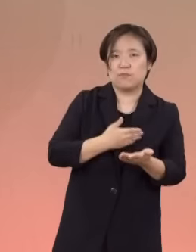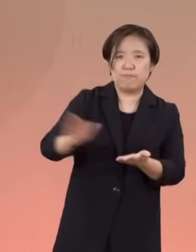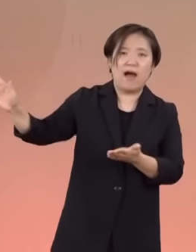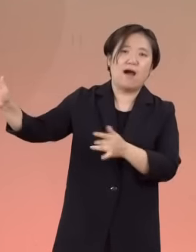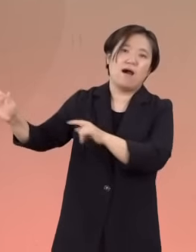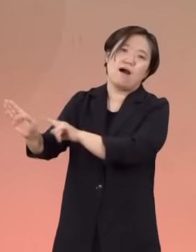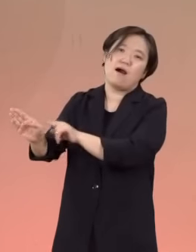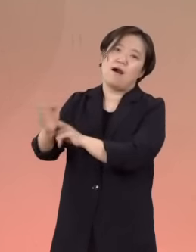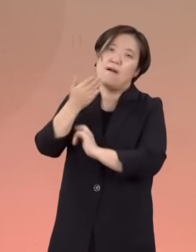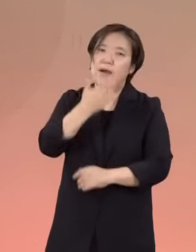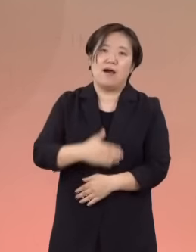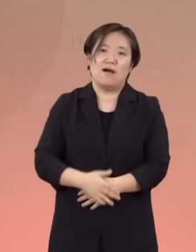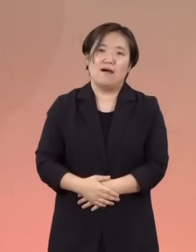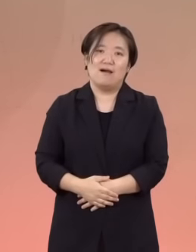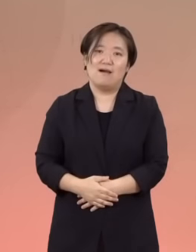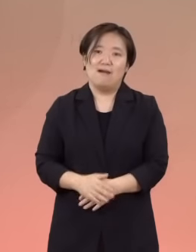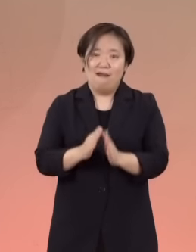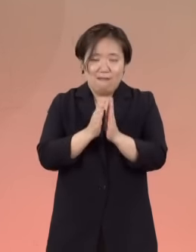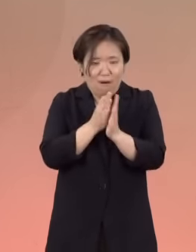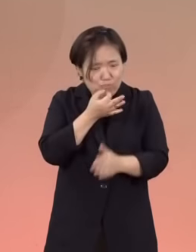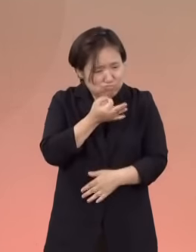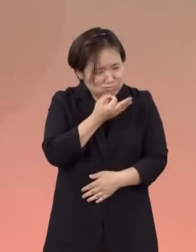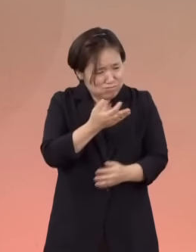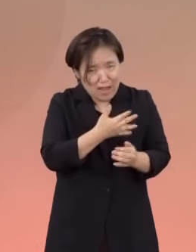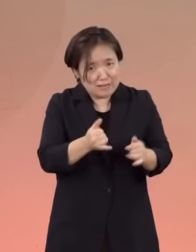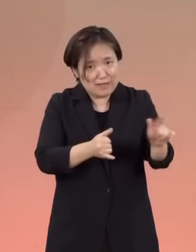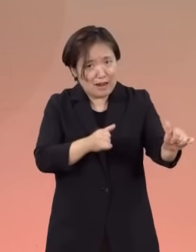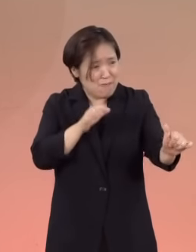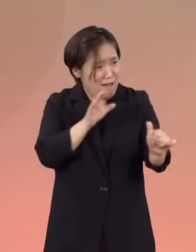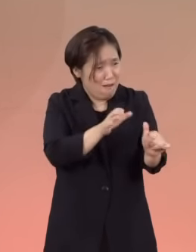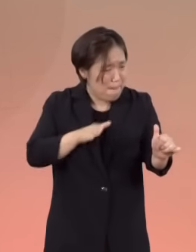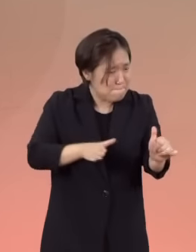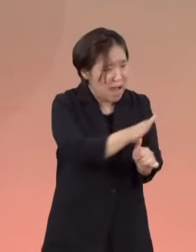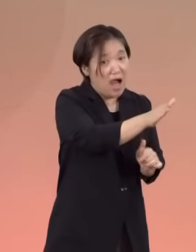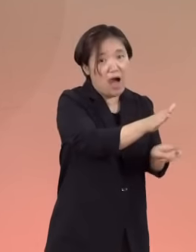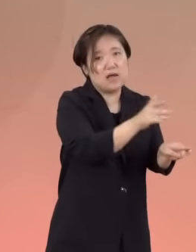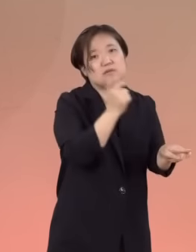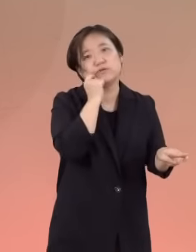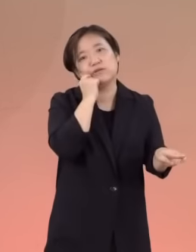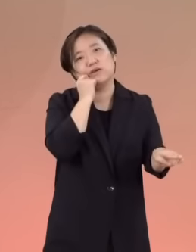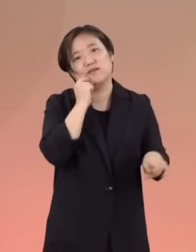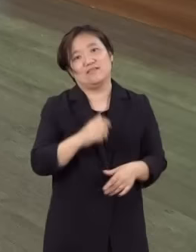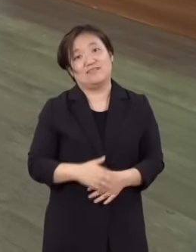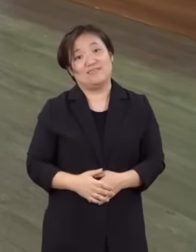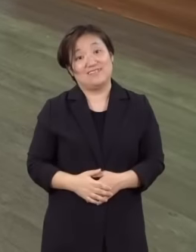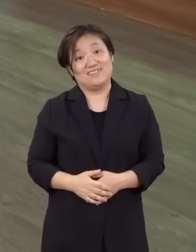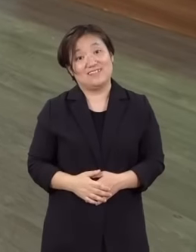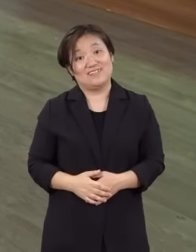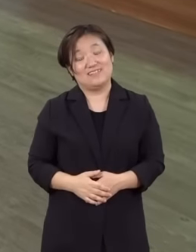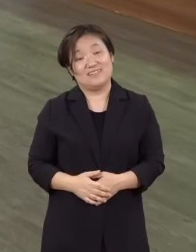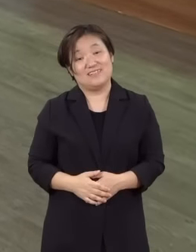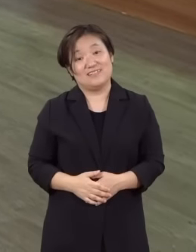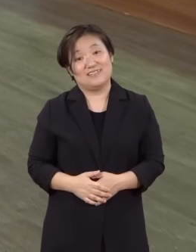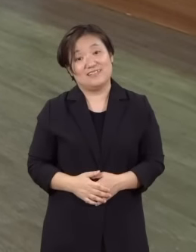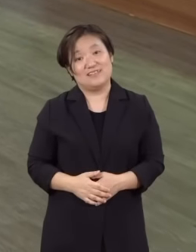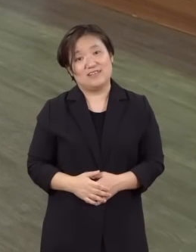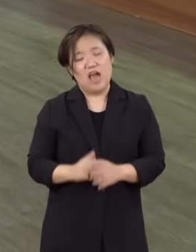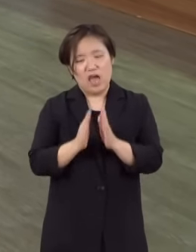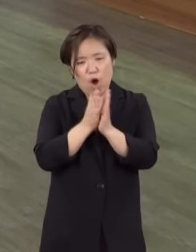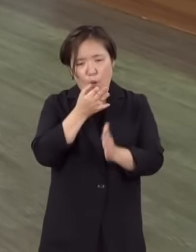사람을 감히 절대 해를 입힐 수가 없다 염불하는 불자는